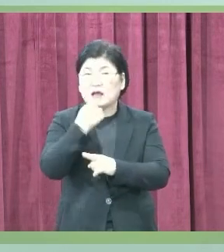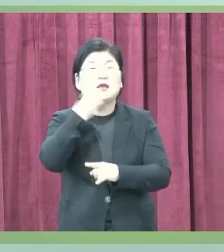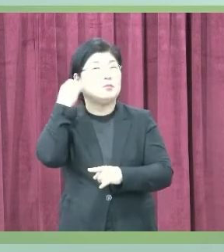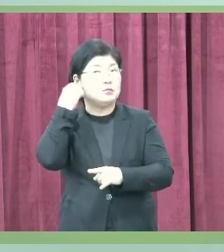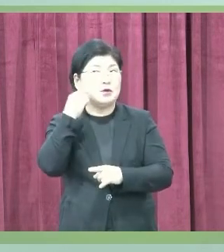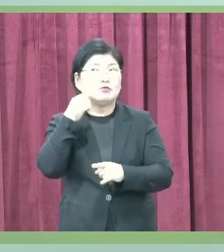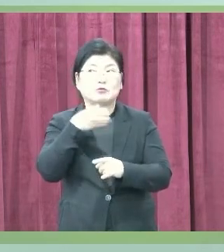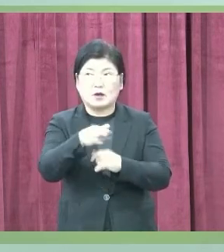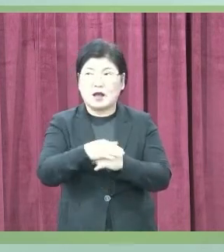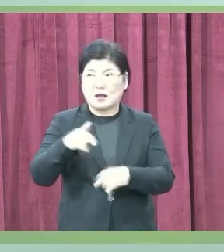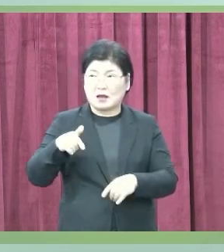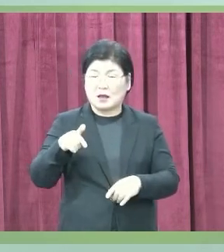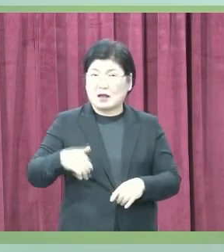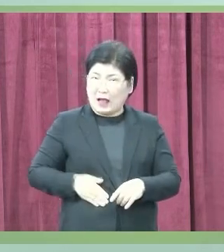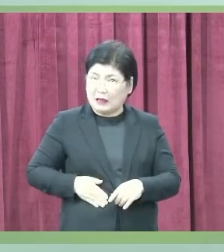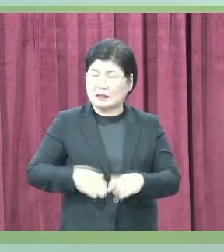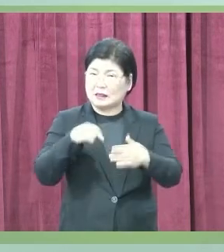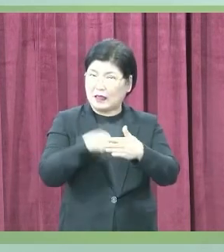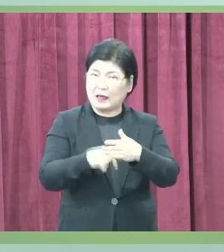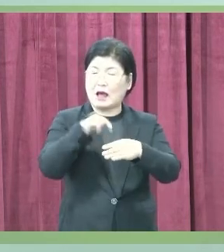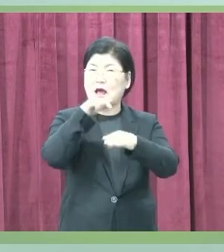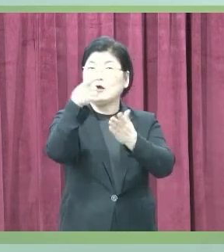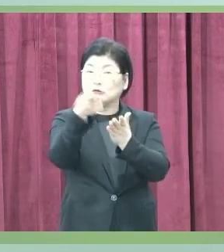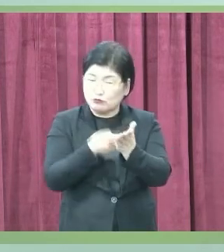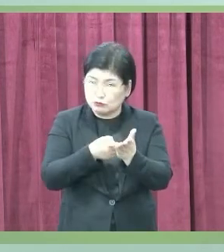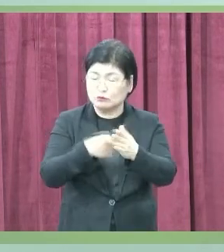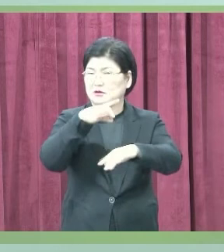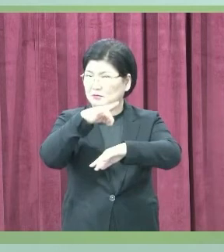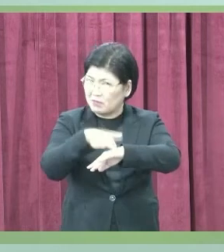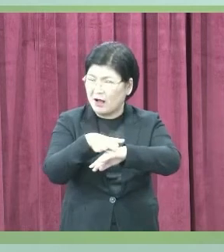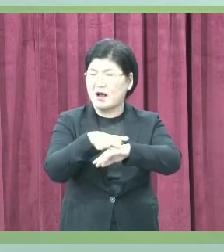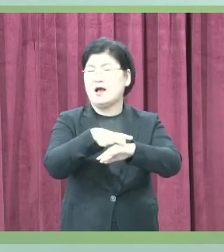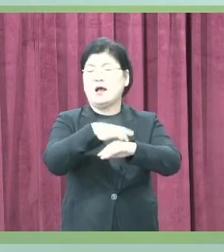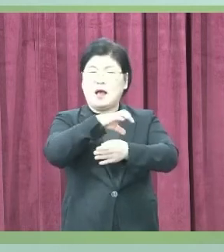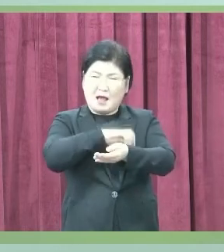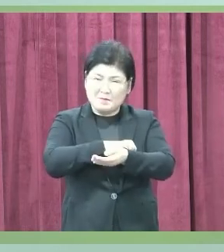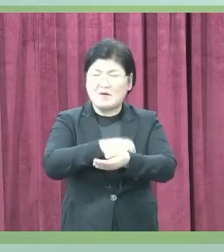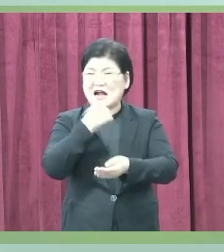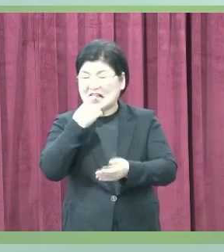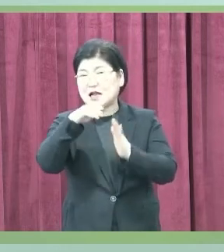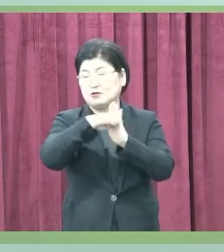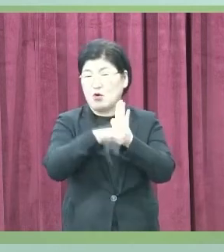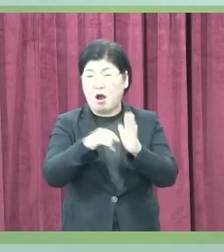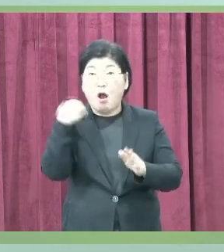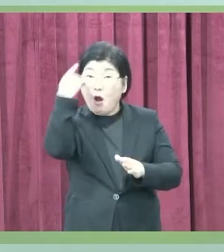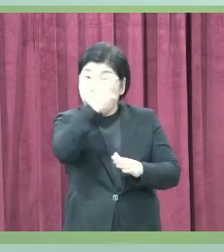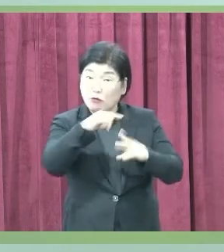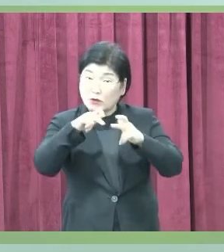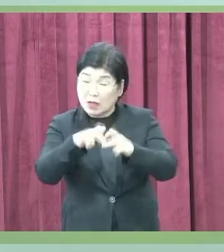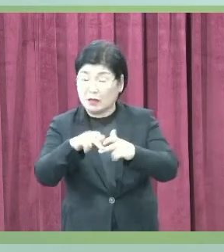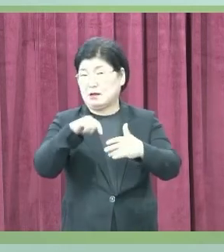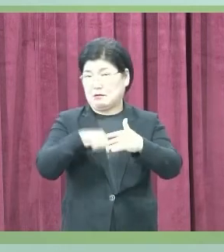나타났고, 간은 내과, 외과, 정형외과, 한방, 치과의 순서로 나타났습니다. 안면 같은 경우는 이제